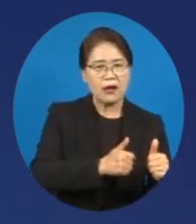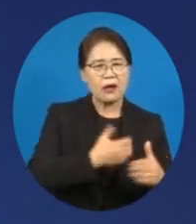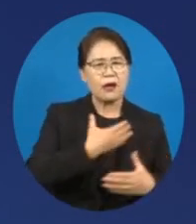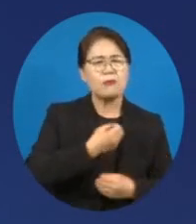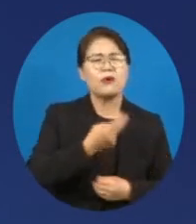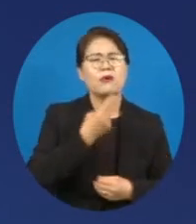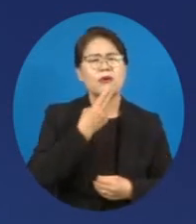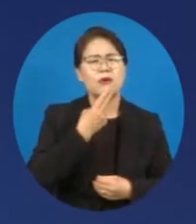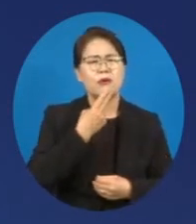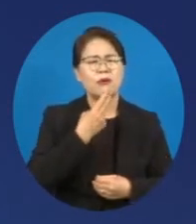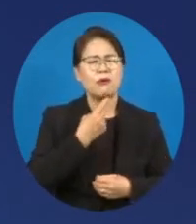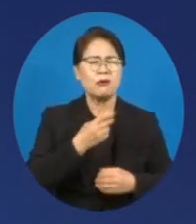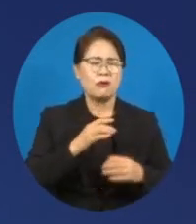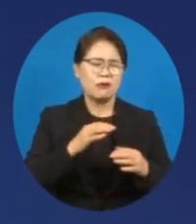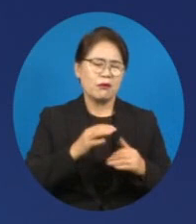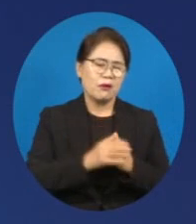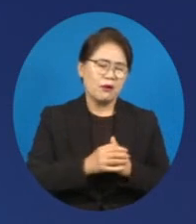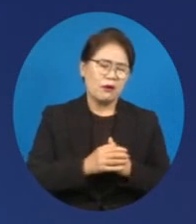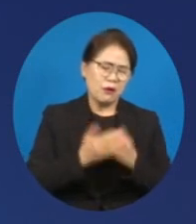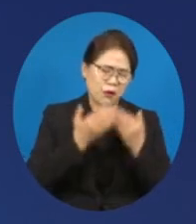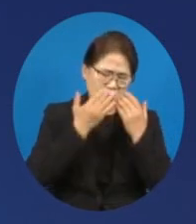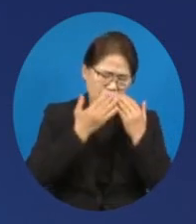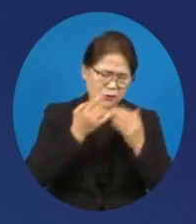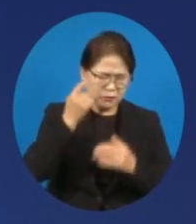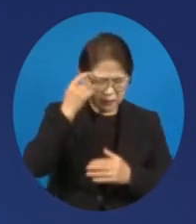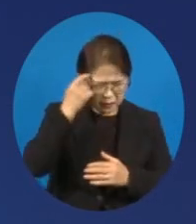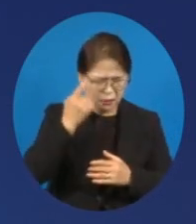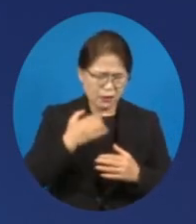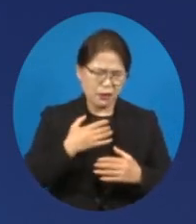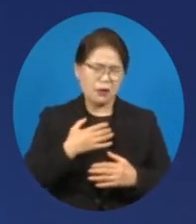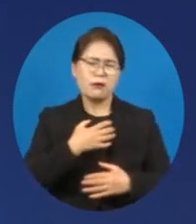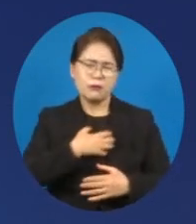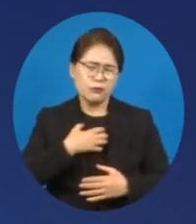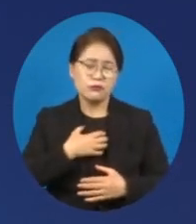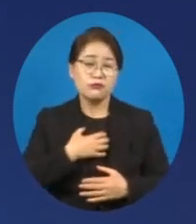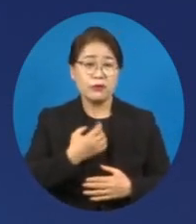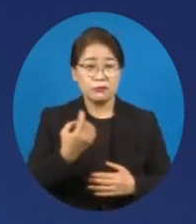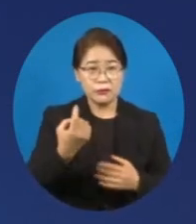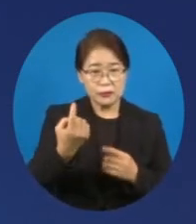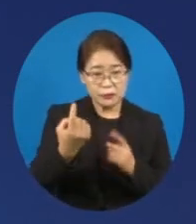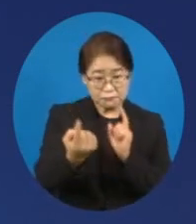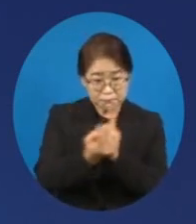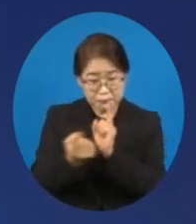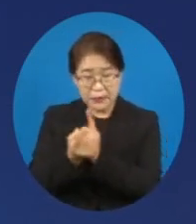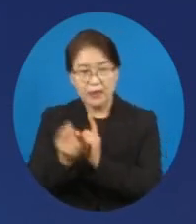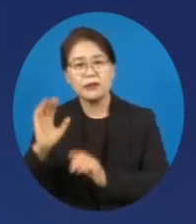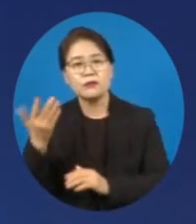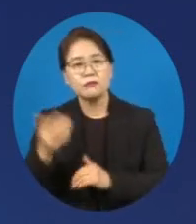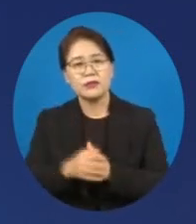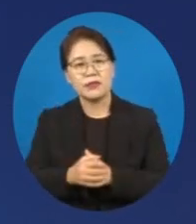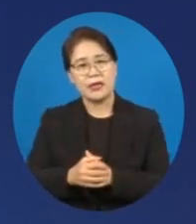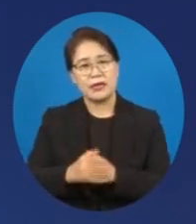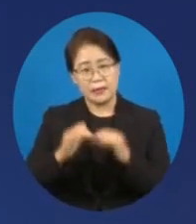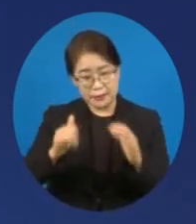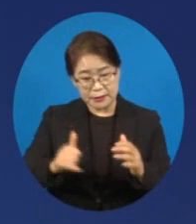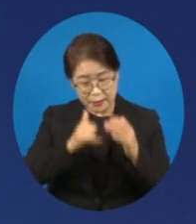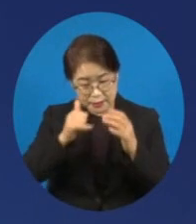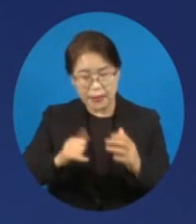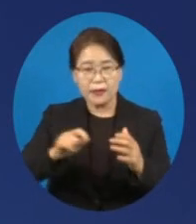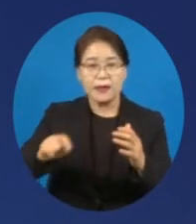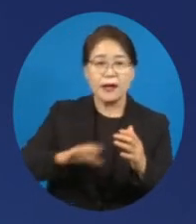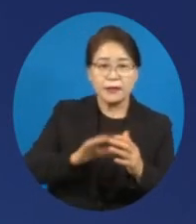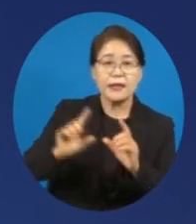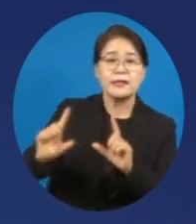아니라 온갖 잡념과 두려움이 나를 엄습해 온다는 사실입니다 그러므로 여러분 중요한 것은 우리는이 세상 속에